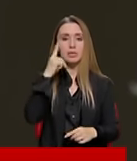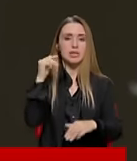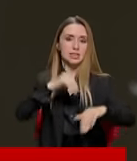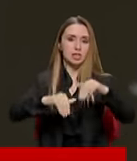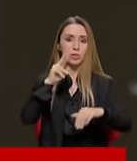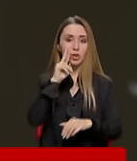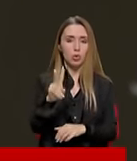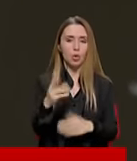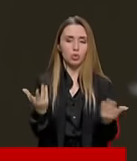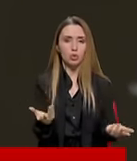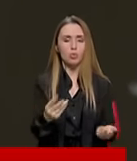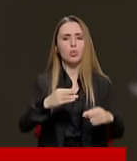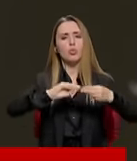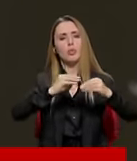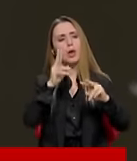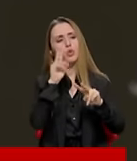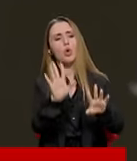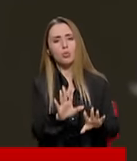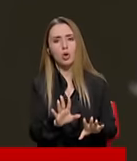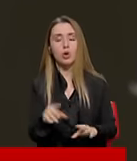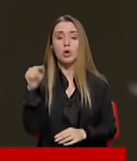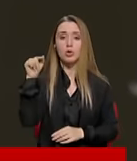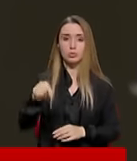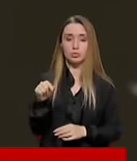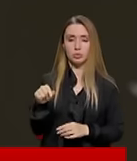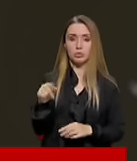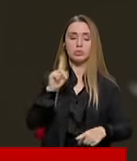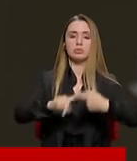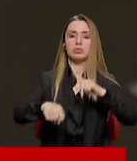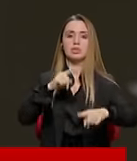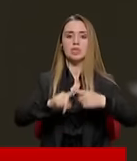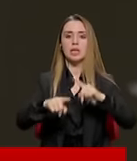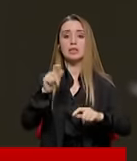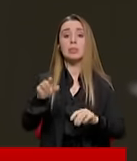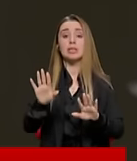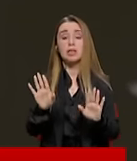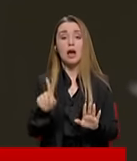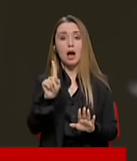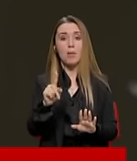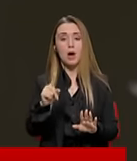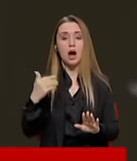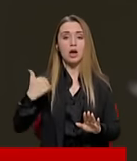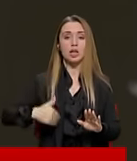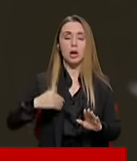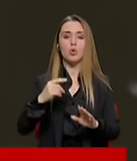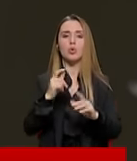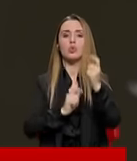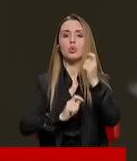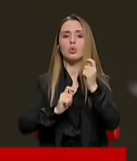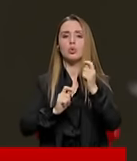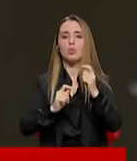bunda bir beis görmüyorlar Eee ben bu Tabii bunu siyaset yapmalarını değil ama Kamu gücü kullanılmasını